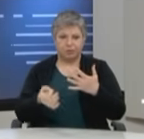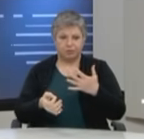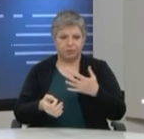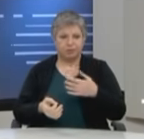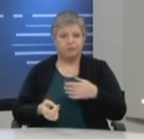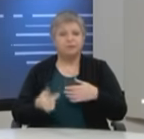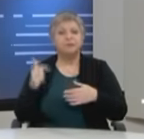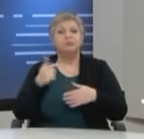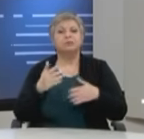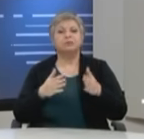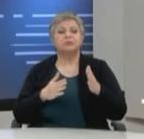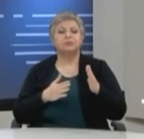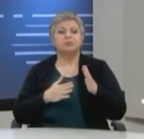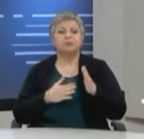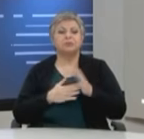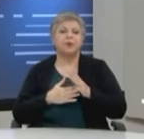θέλω.